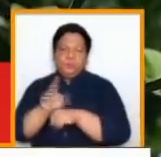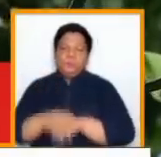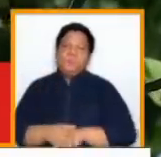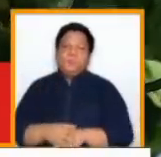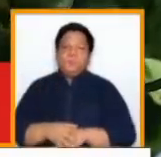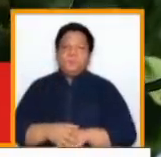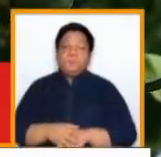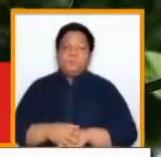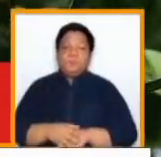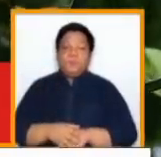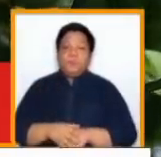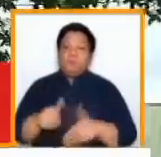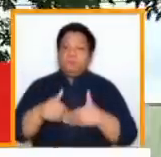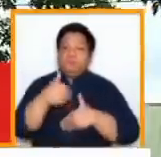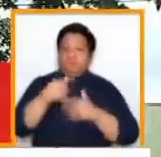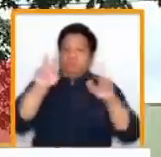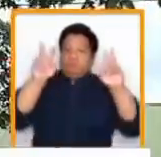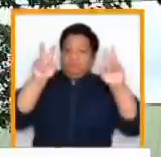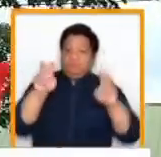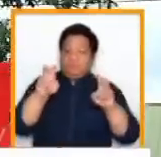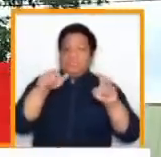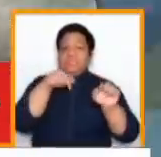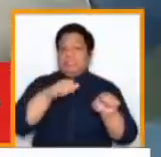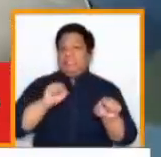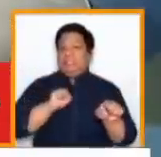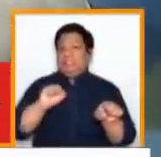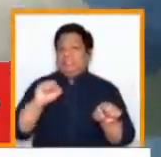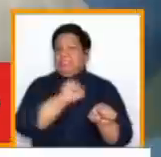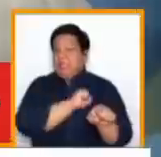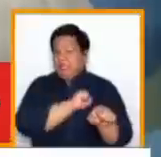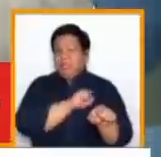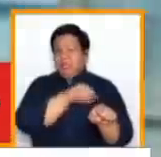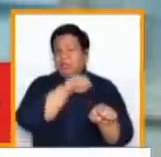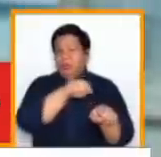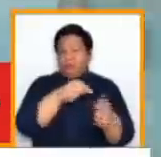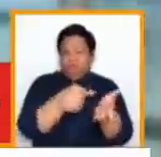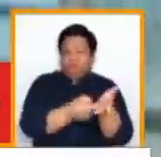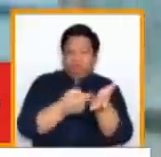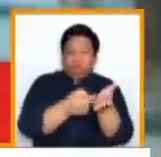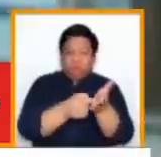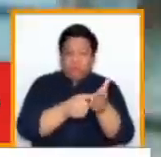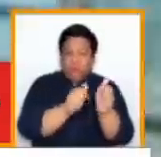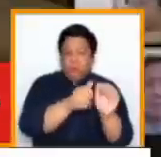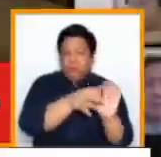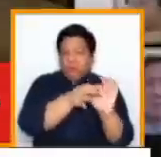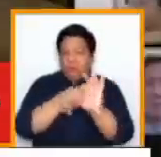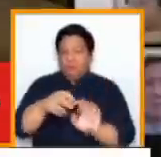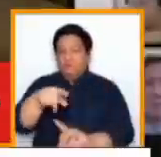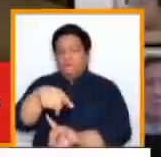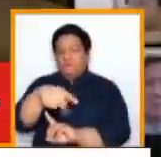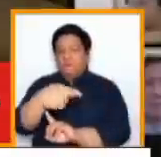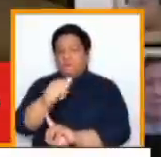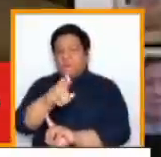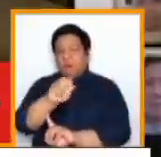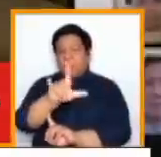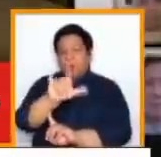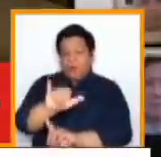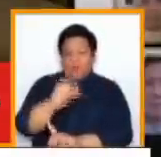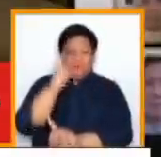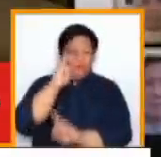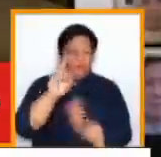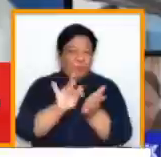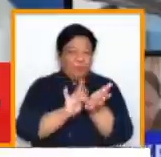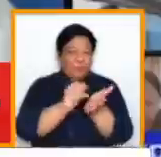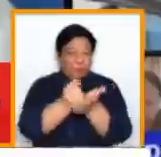maanomalya umanong 8.6 billion pesos sa kontrata ng DOH sa kumpanyang Pharmaly para sa medical supplies. Hindi lang sa chairman na si Senator